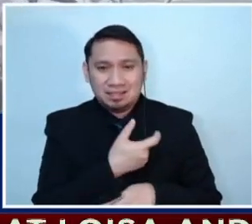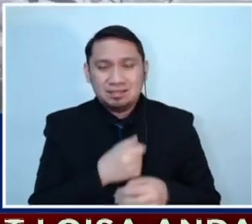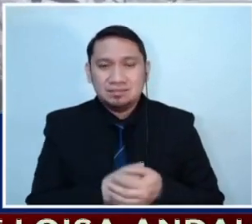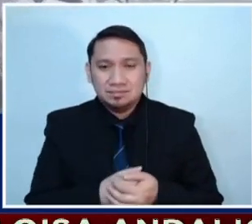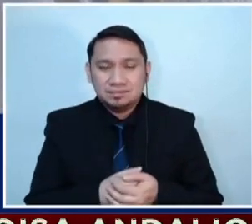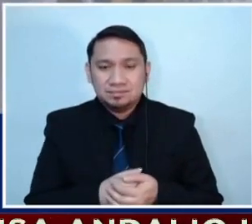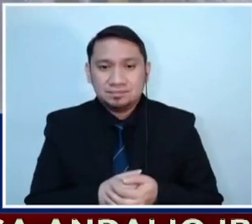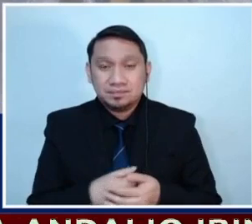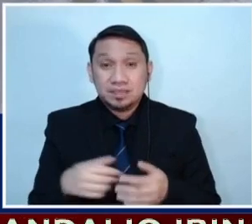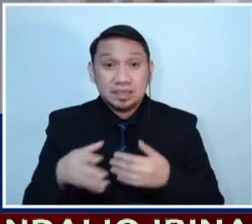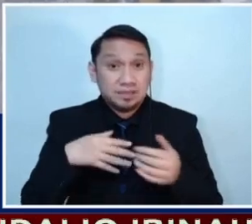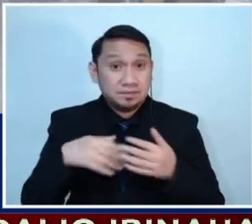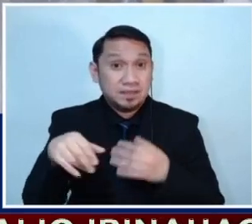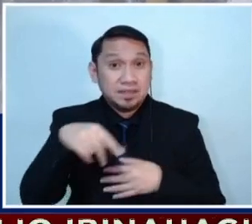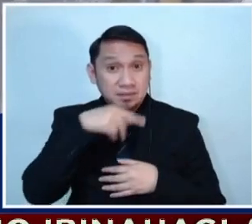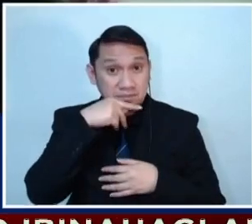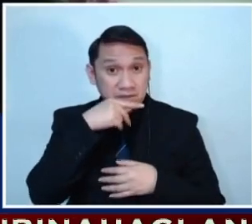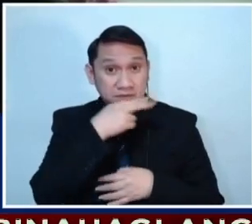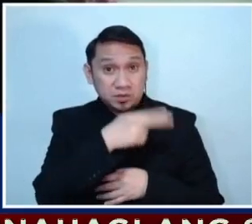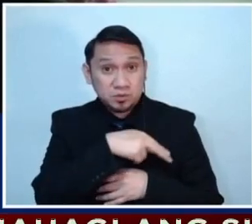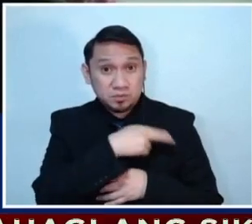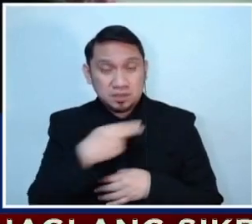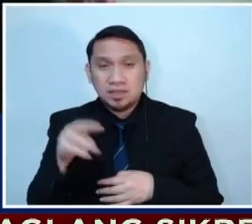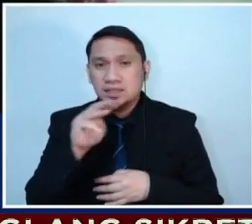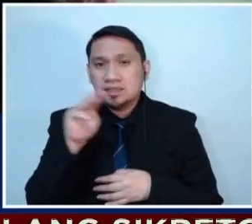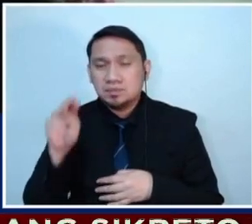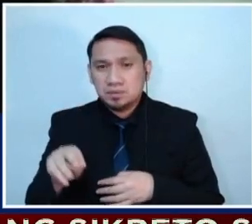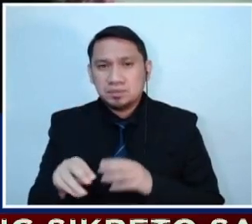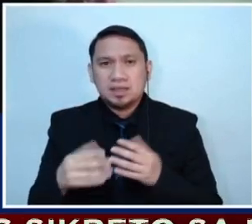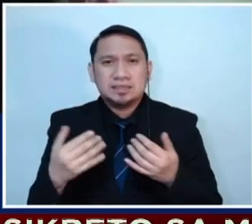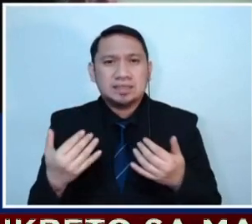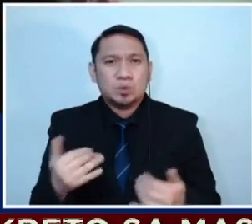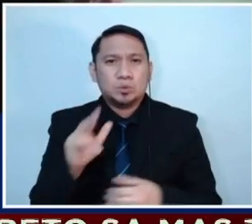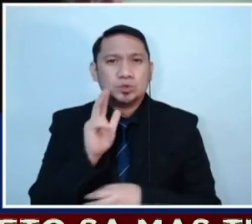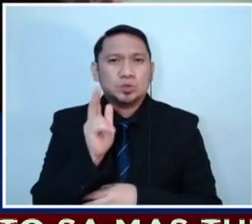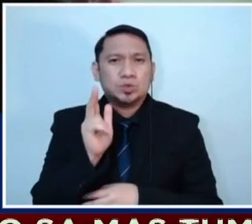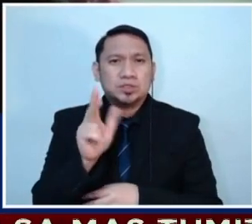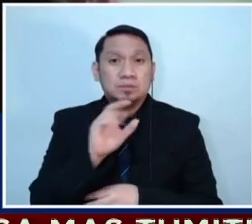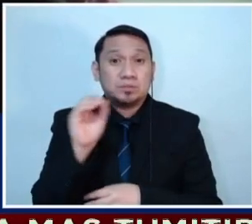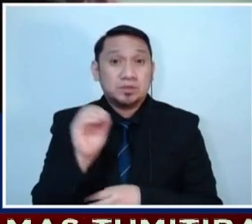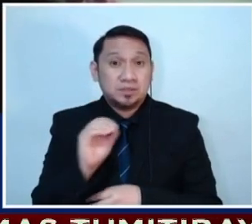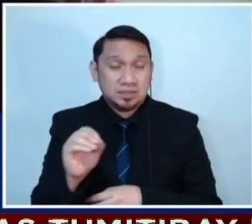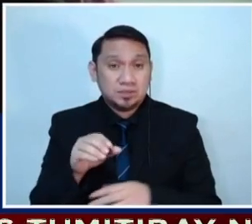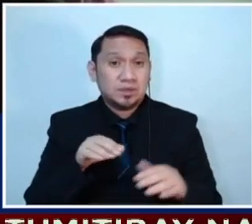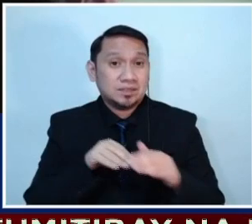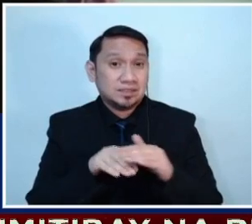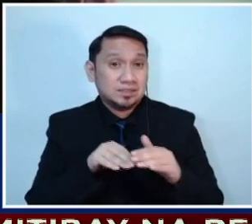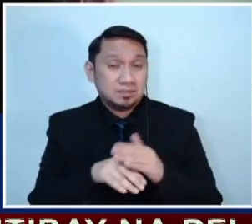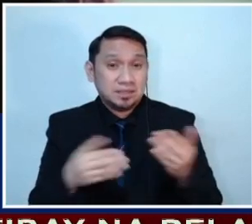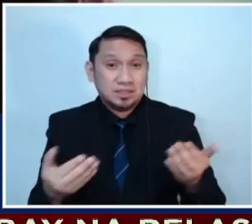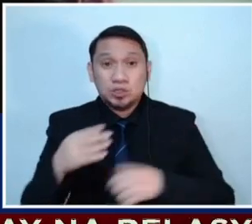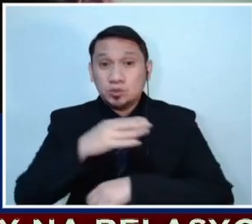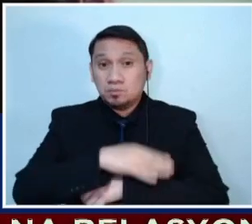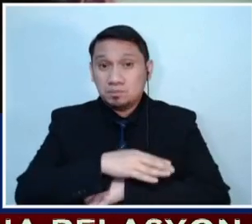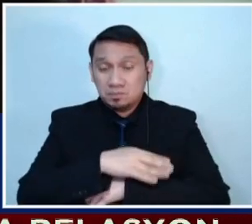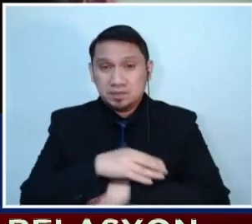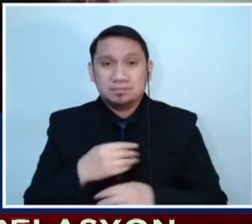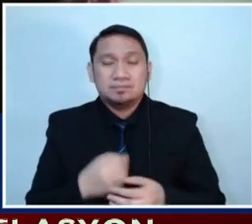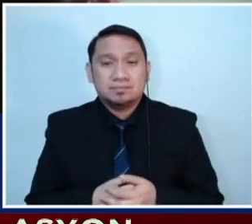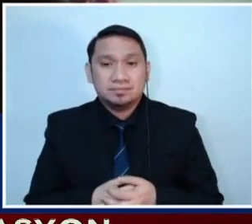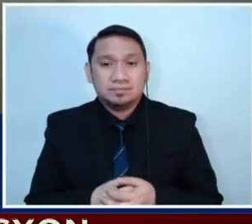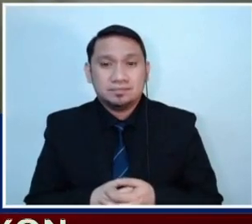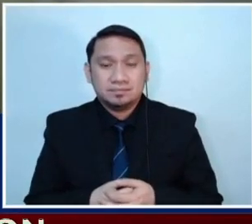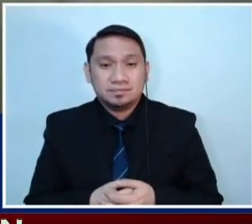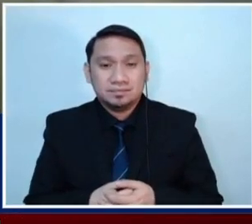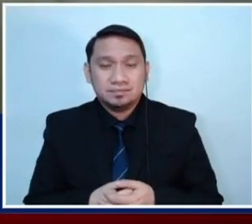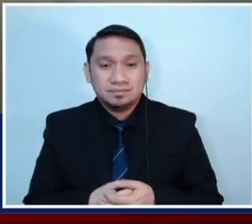sa mga pribadong ospital sa Metro Manila, nasa 30% na lang ang occupancy rate sa mga kamang nakalaan para sa COVID